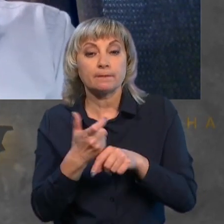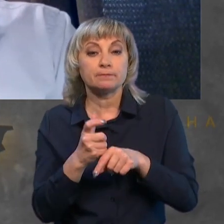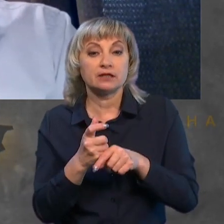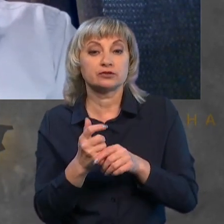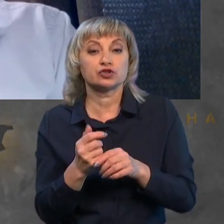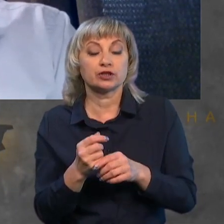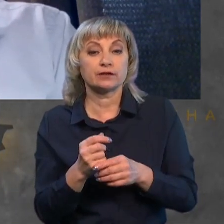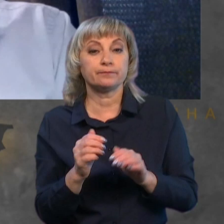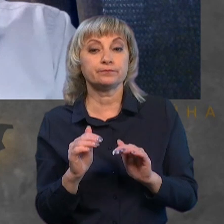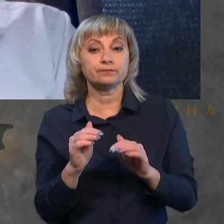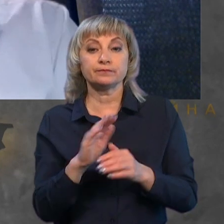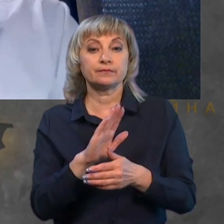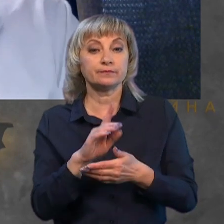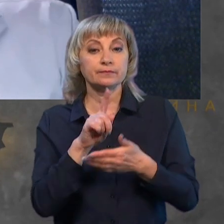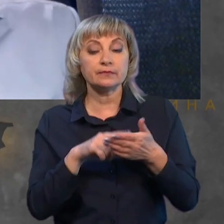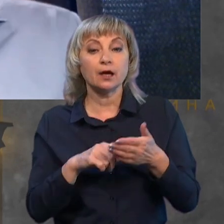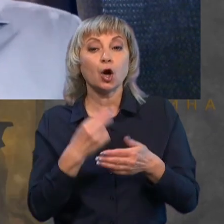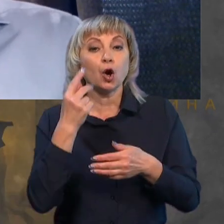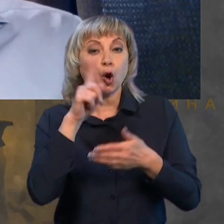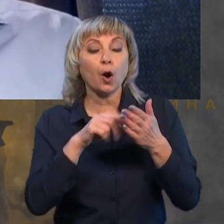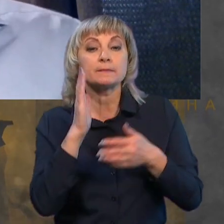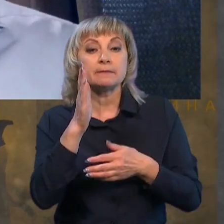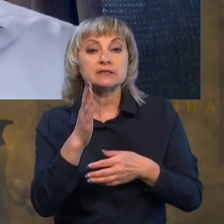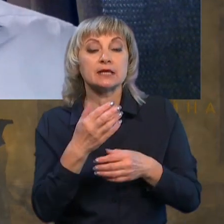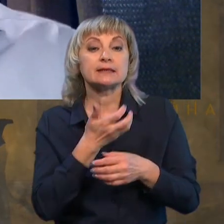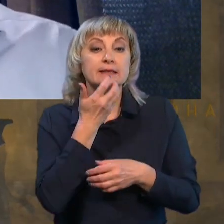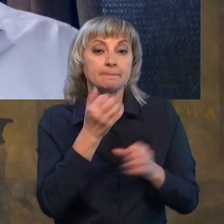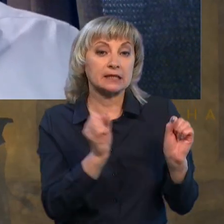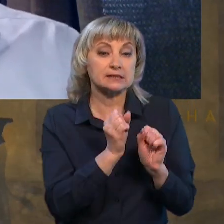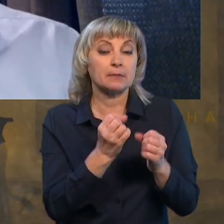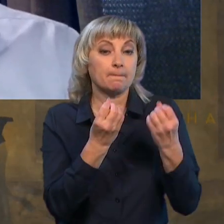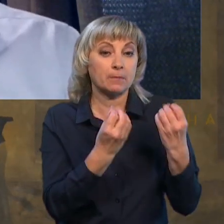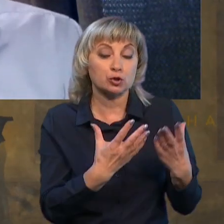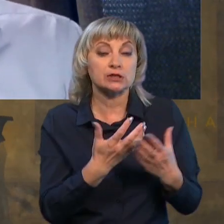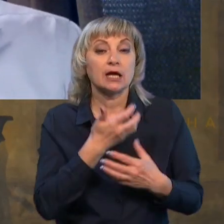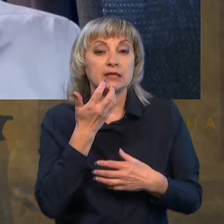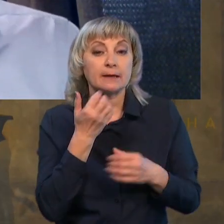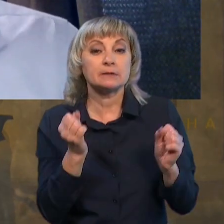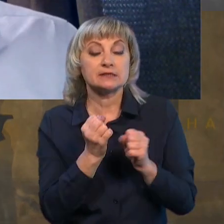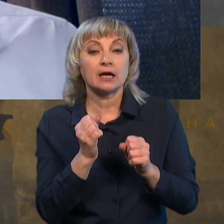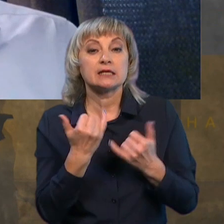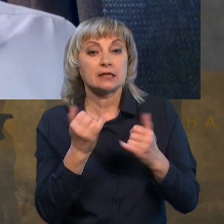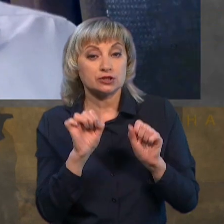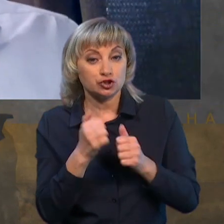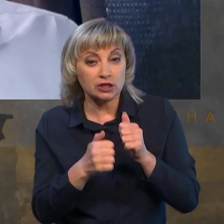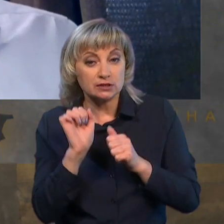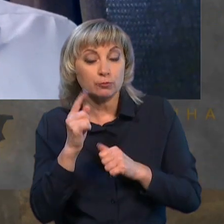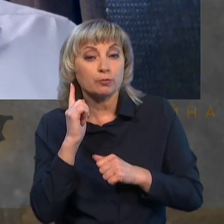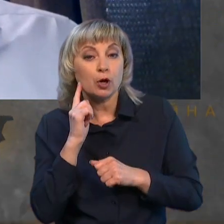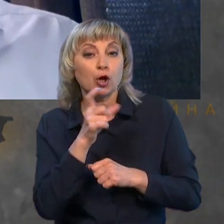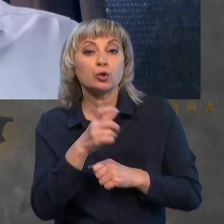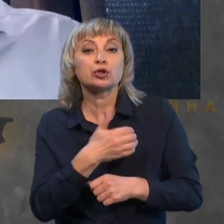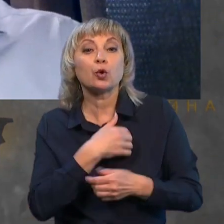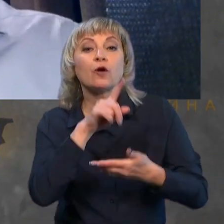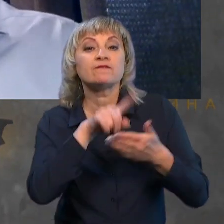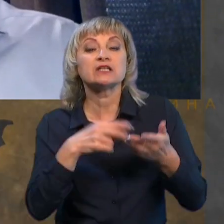песимістичний? Ну, оптимістичний сценарій – це тепла зима просто і все. Тобто тепла зима, яку часто зараз можна почути. Напевно, люди просто хочуть вірити